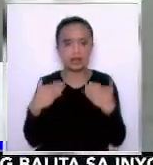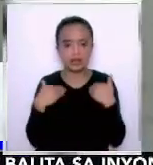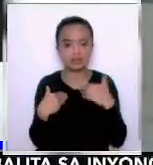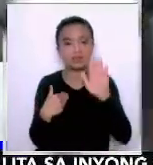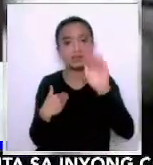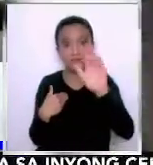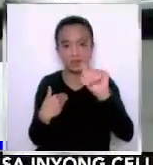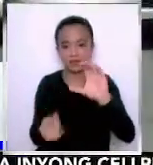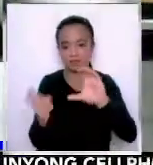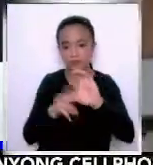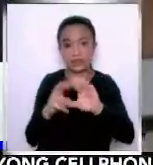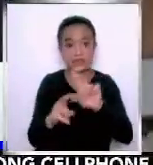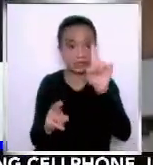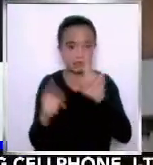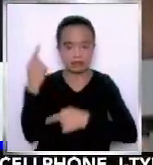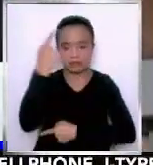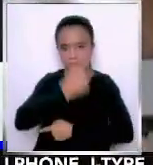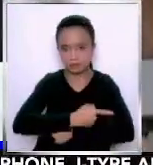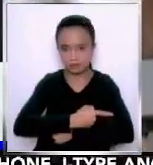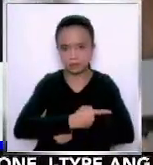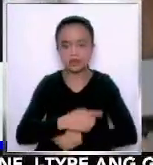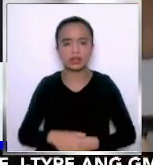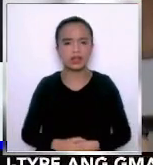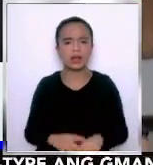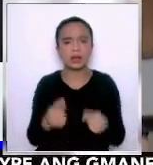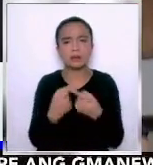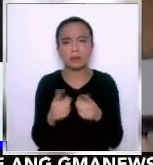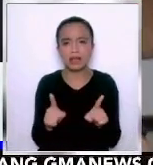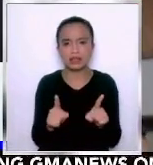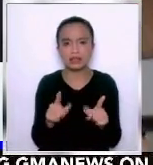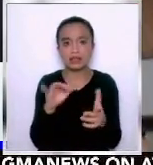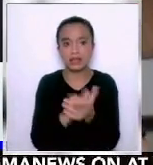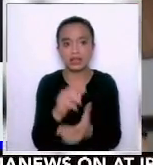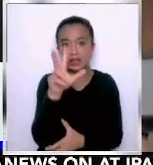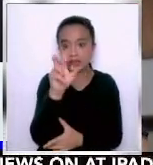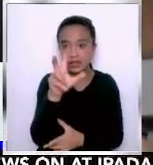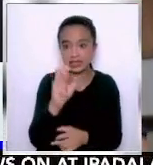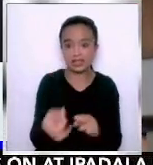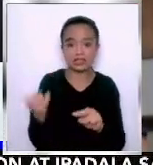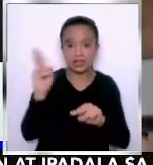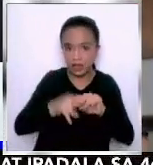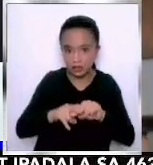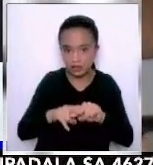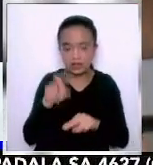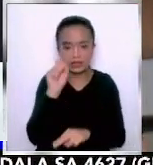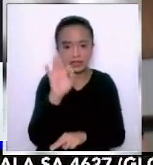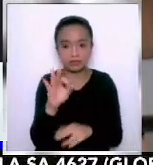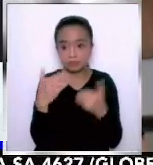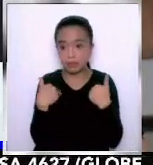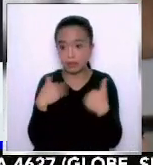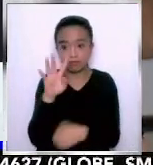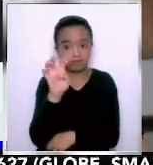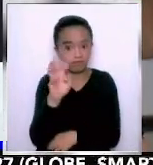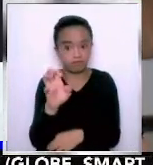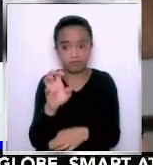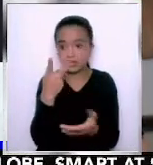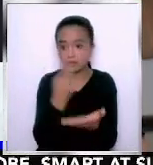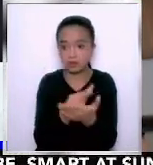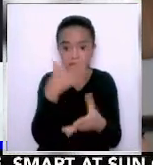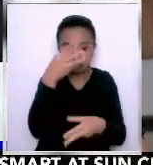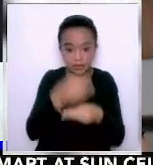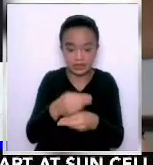isang araw. That's 300 pesos additional. So kung meron silang 400 pesos plus 300, that's